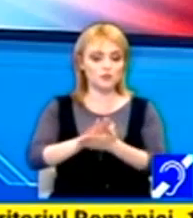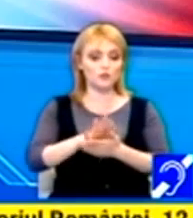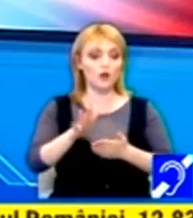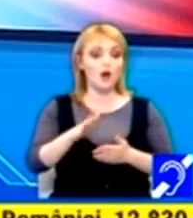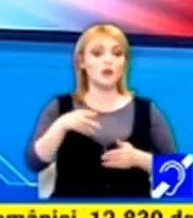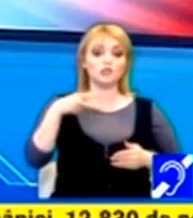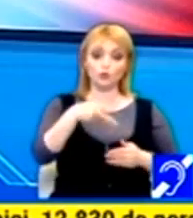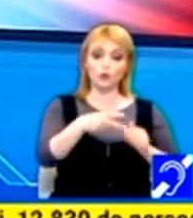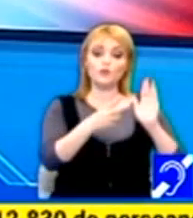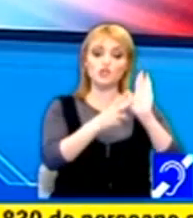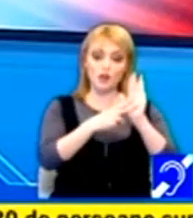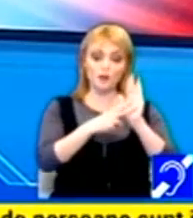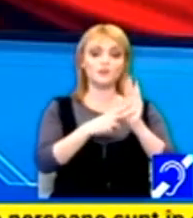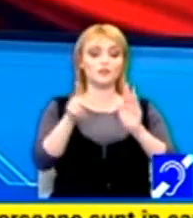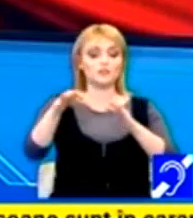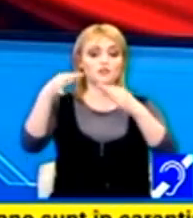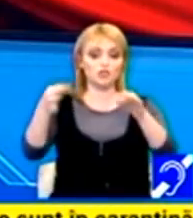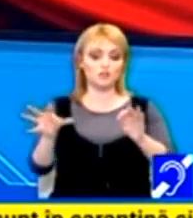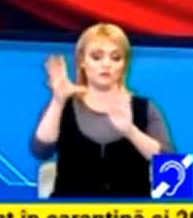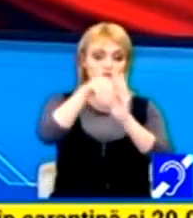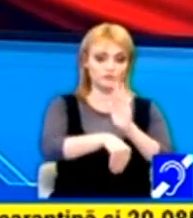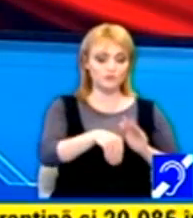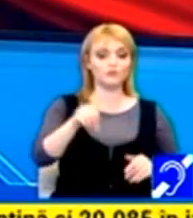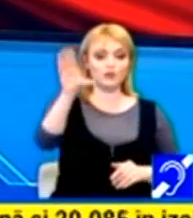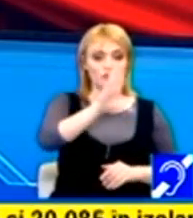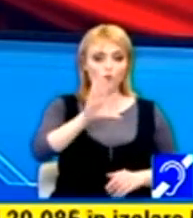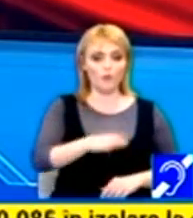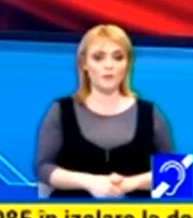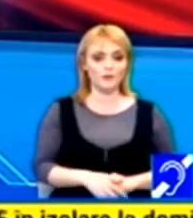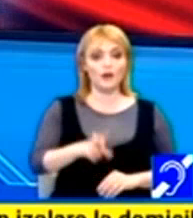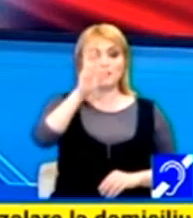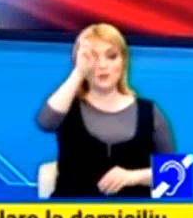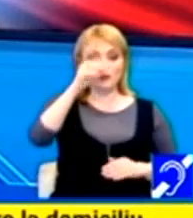2007, România a fost admisă în Uniunea Europeană. Țara, care este